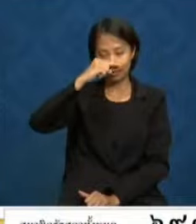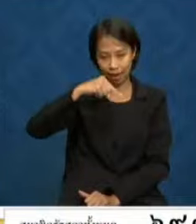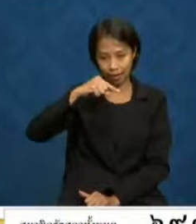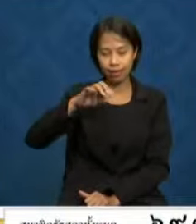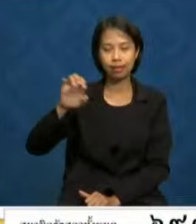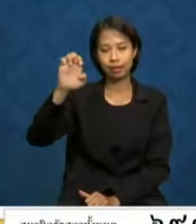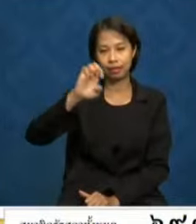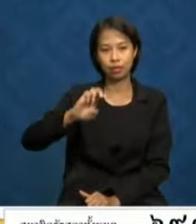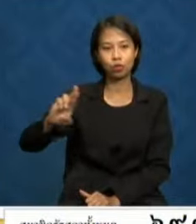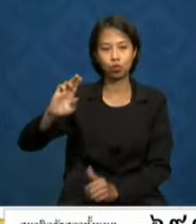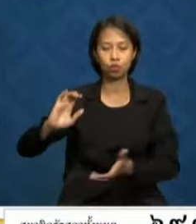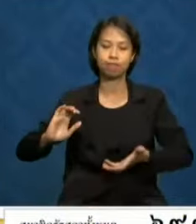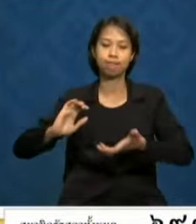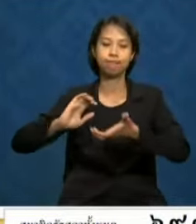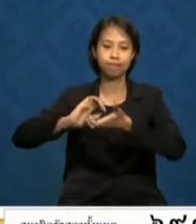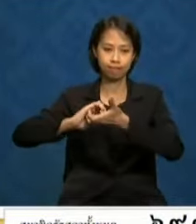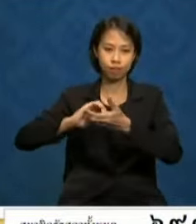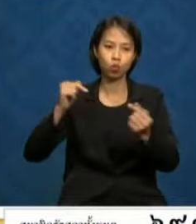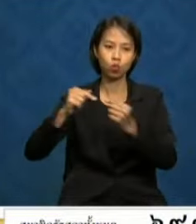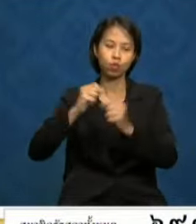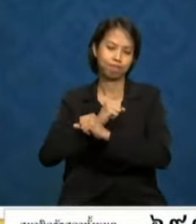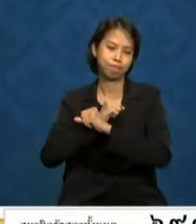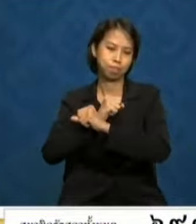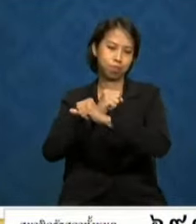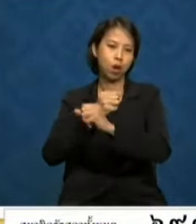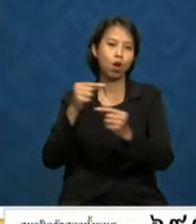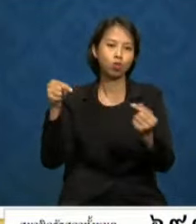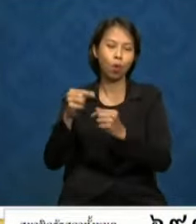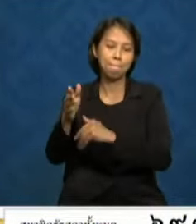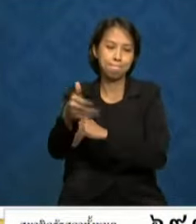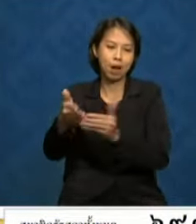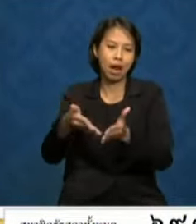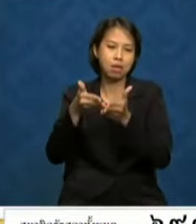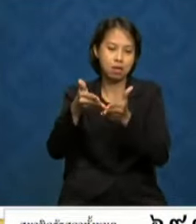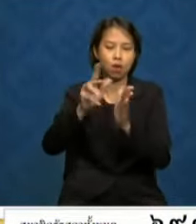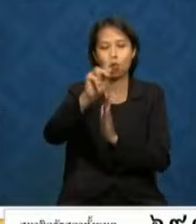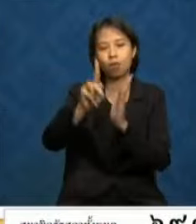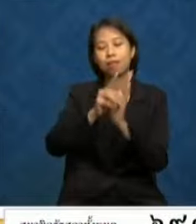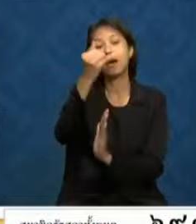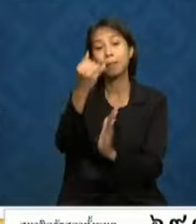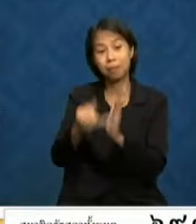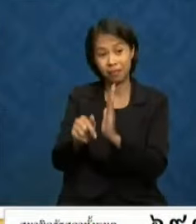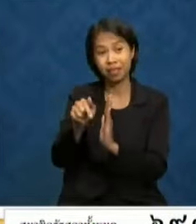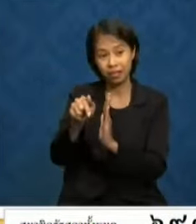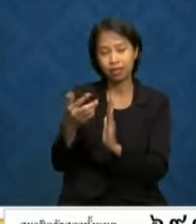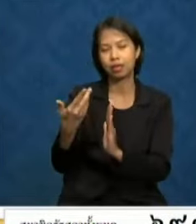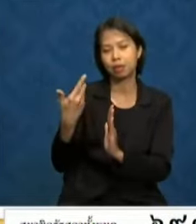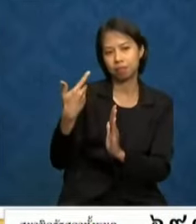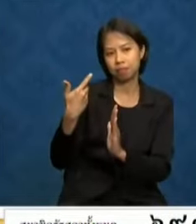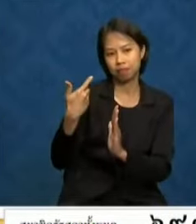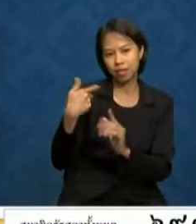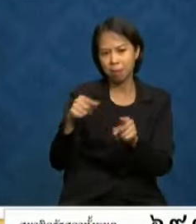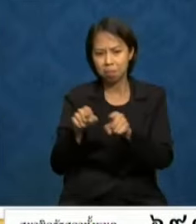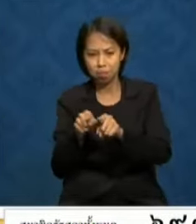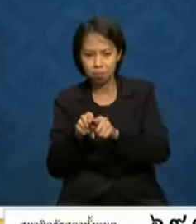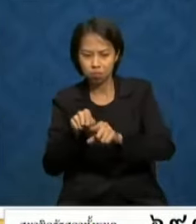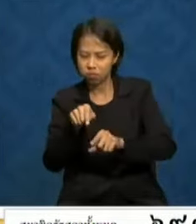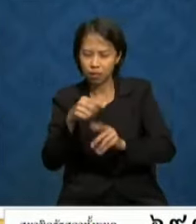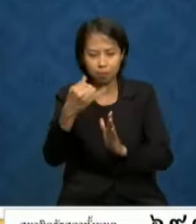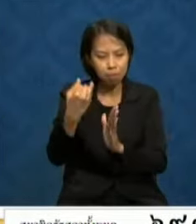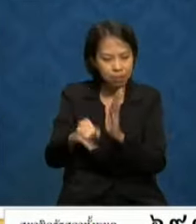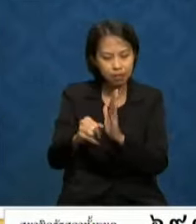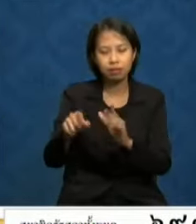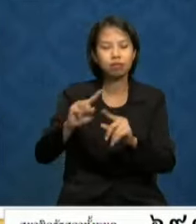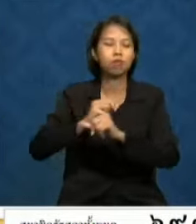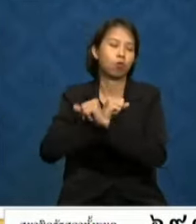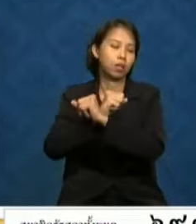ปเนี่ยมีความร่วมมือในการต่อต้านการประมงที่ผิดกฎหมายขาดรายงาน แล้วก็ไร้การควบคุมที่เข้มแข็งนะคะห